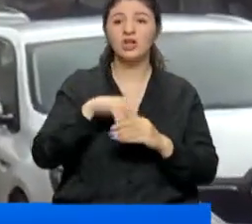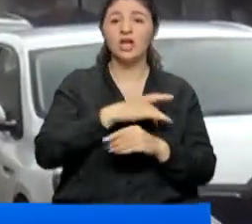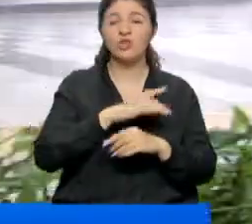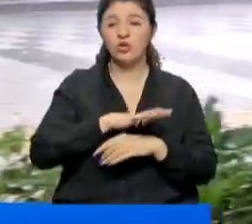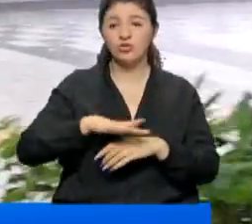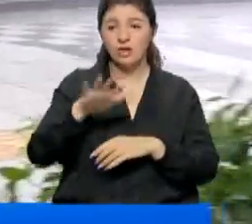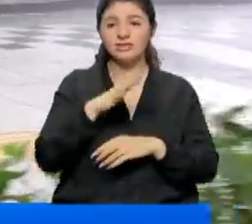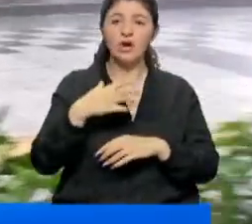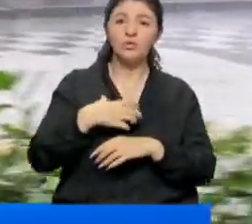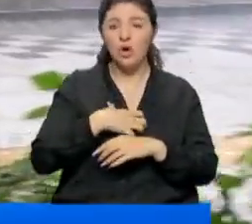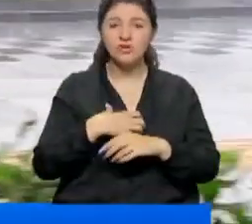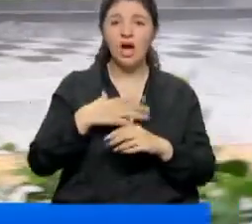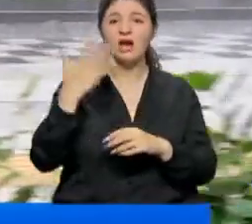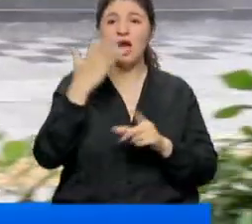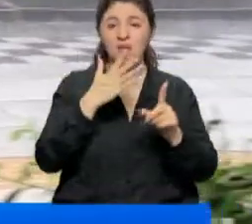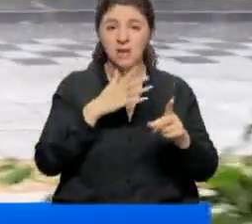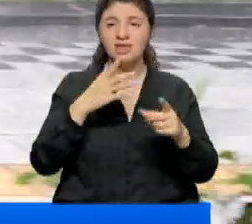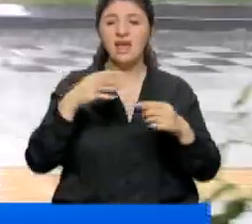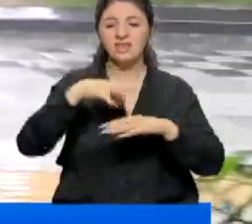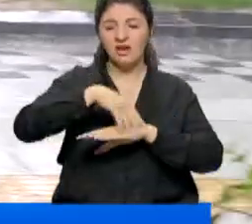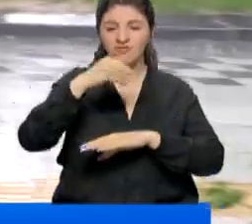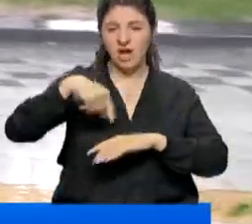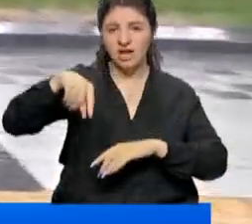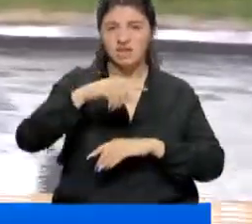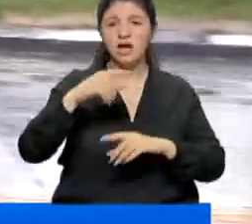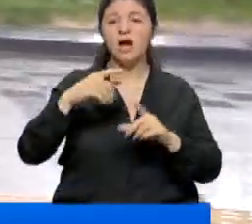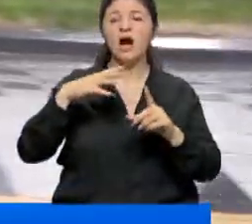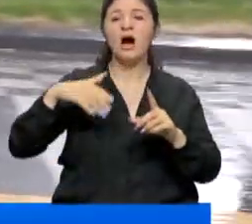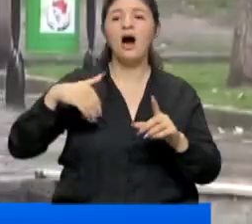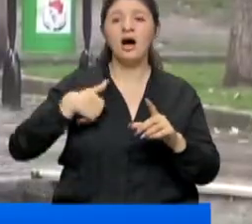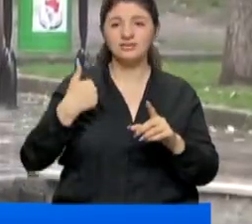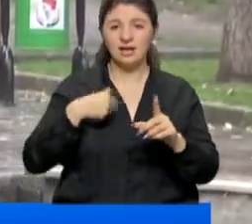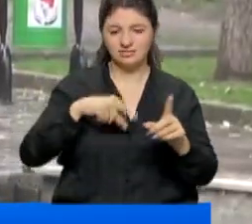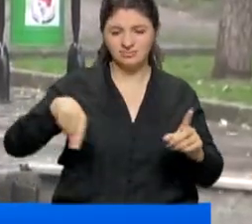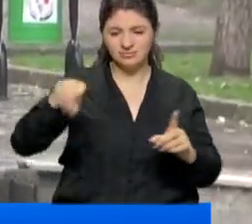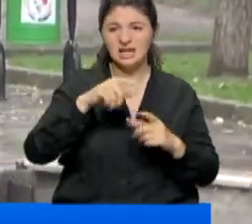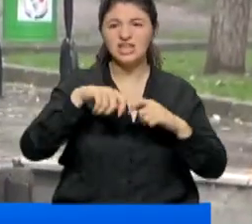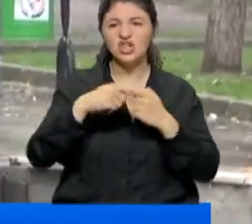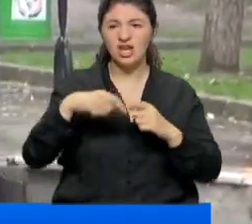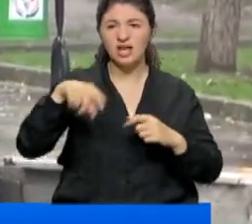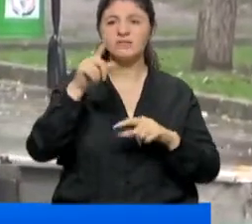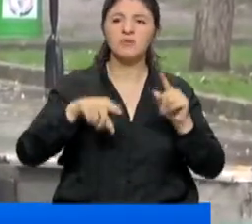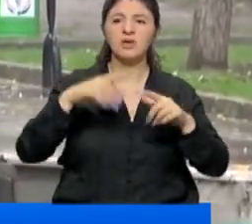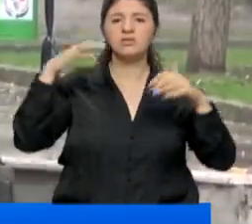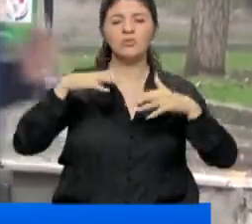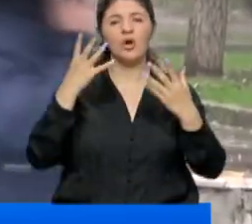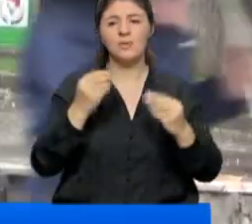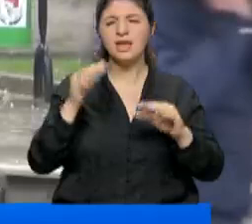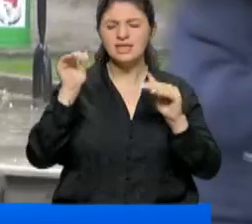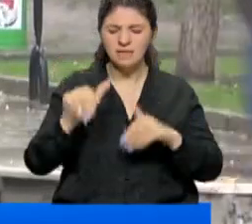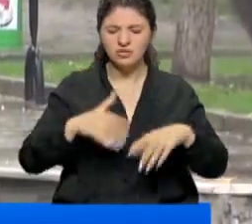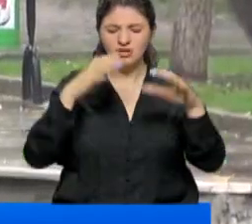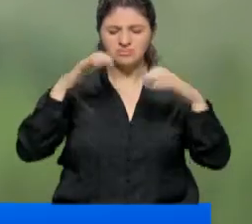Anadolu Bölgesi'nde ise konya-karaman Nevşehir civarı ile Aksaray Kırşehir çevrelerinde zaman zaman yağış geçişleri görülebilir